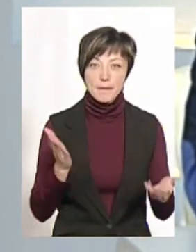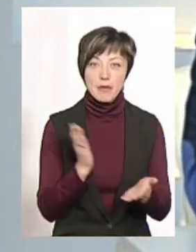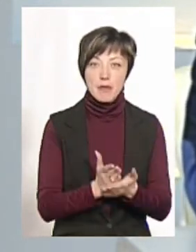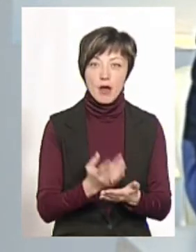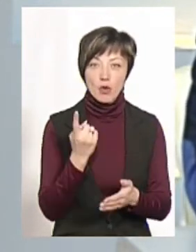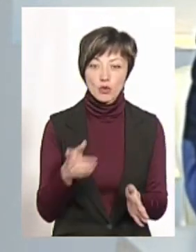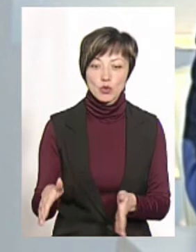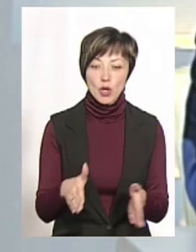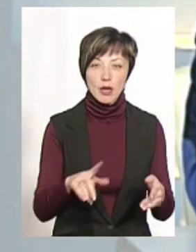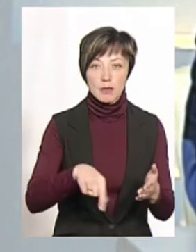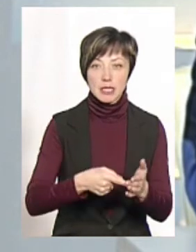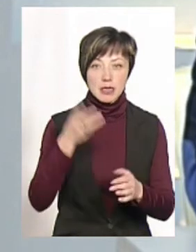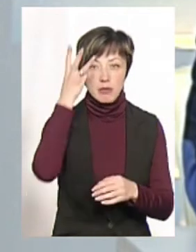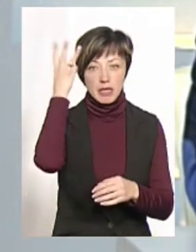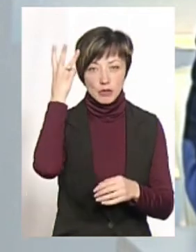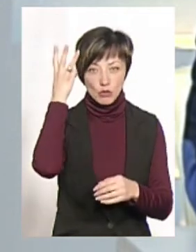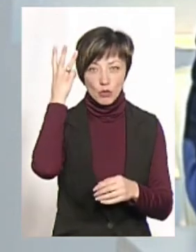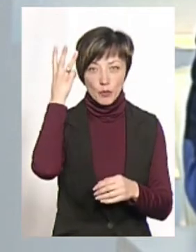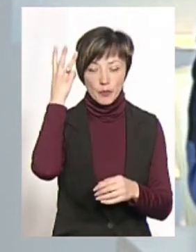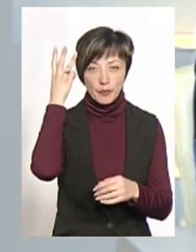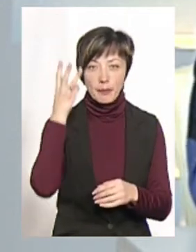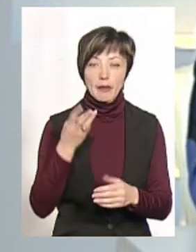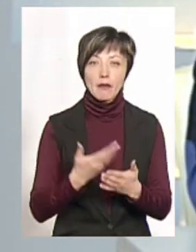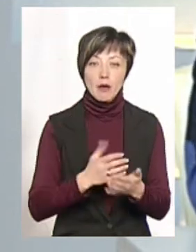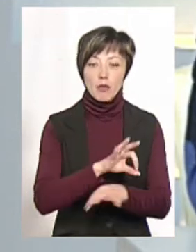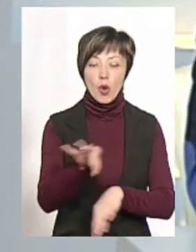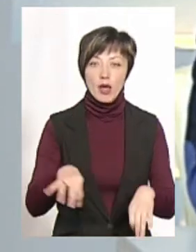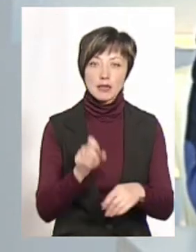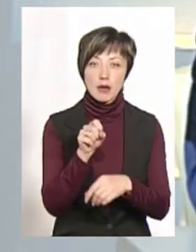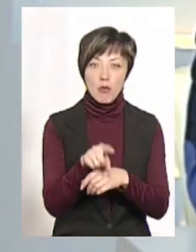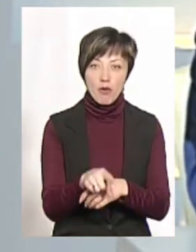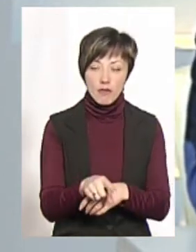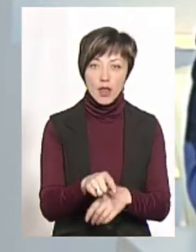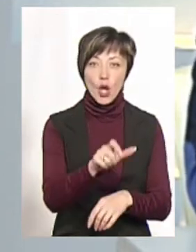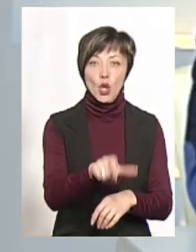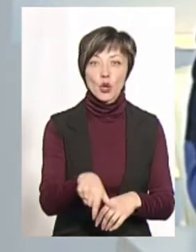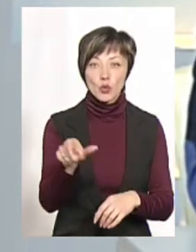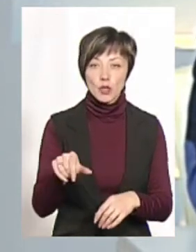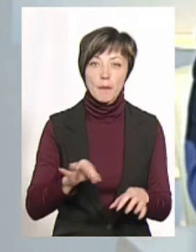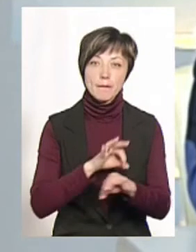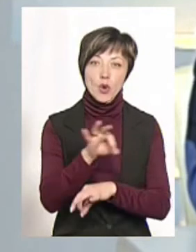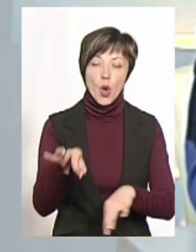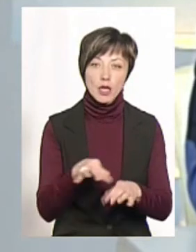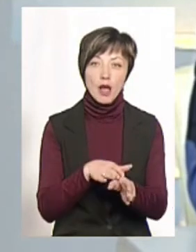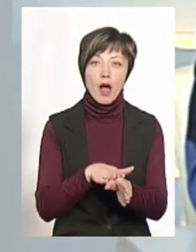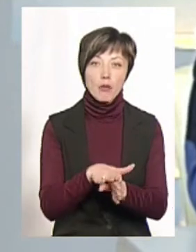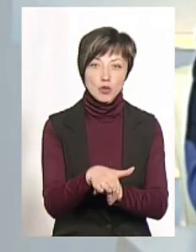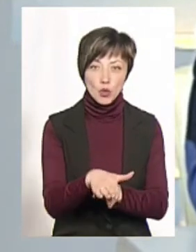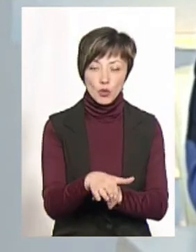маємо одну з доріг в місті Хмельницькому, скажімо, проєкт замовили безпосередньо люди, ну і проєкт